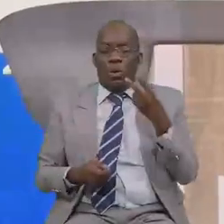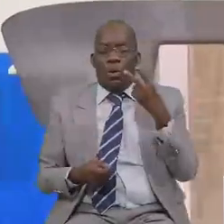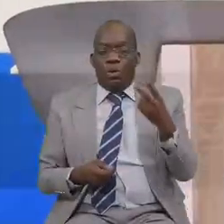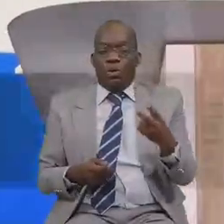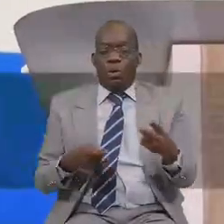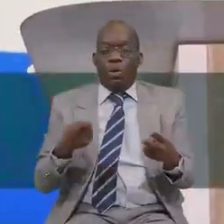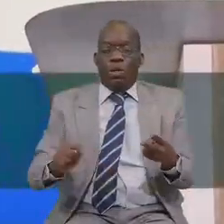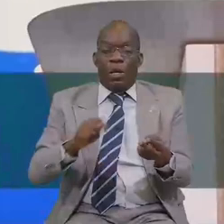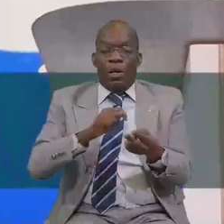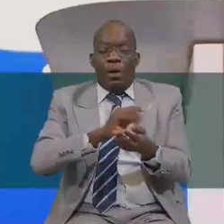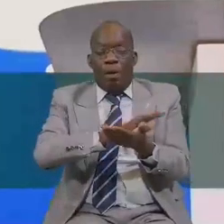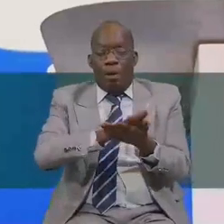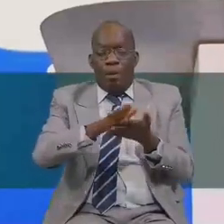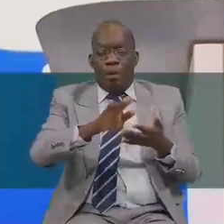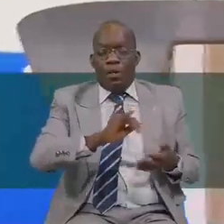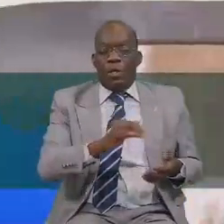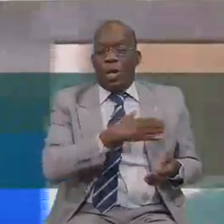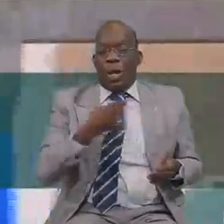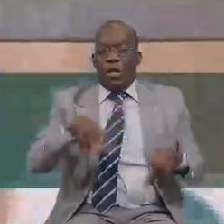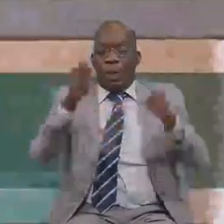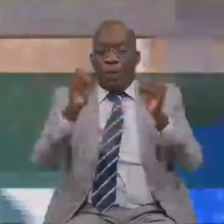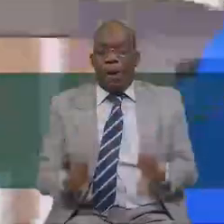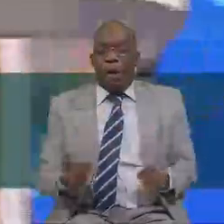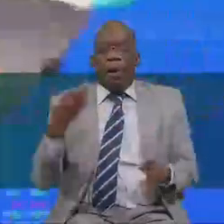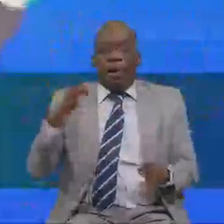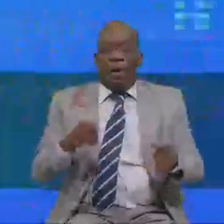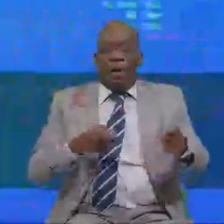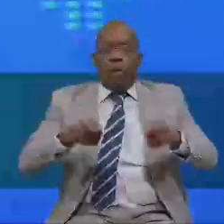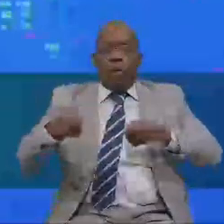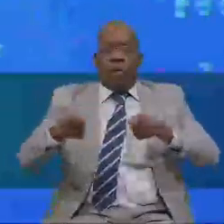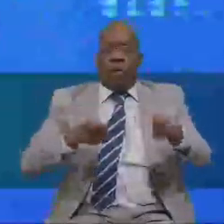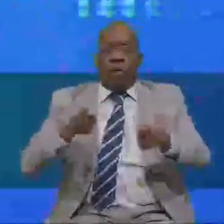Deuxième sous-élément, c'est la purge et la puissance des